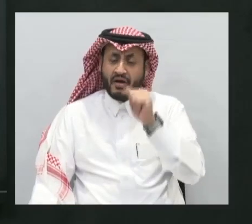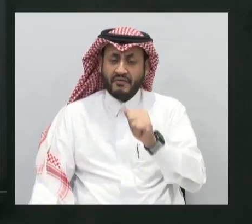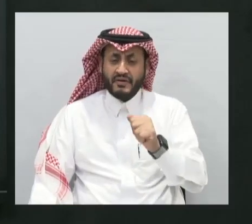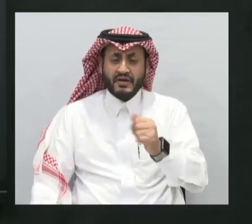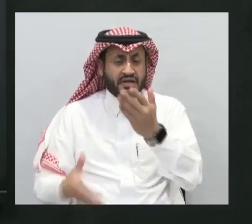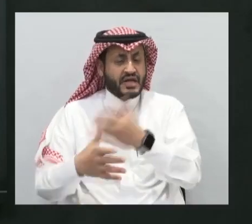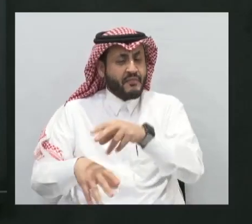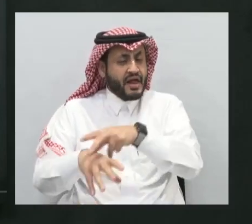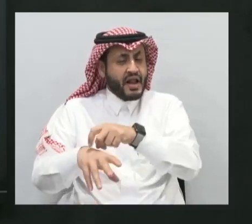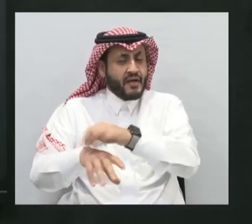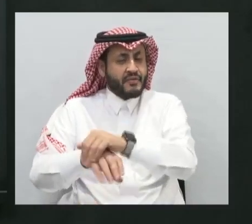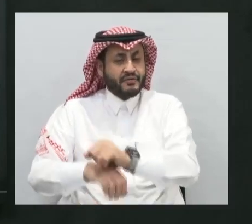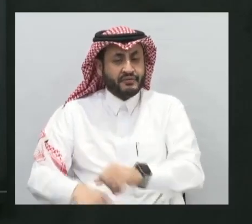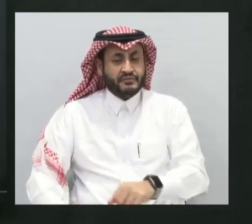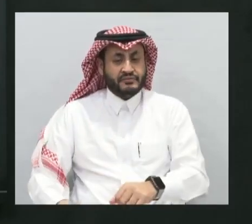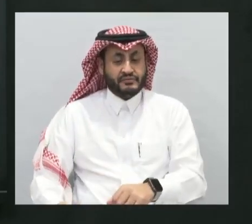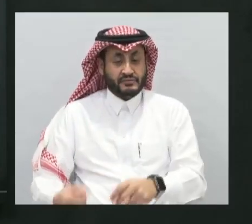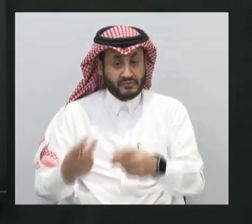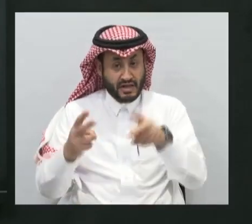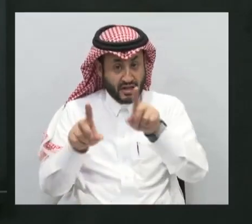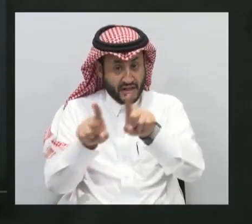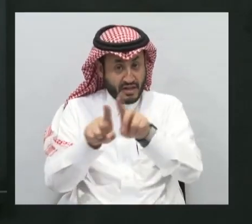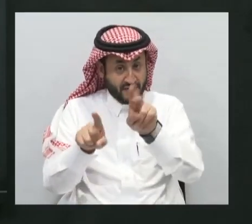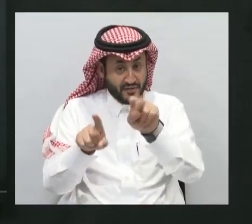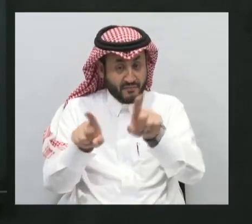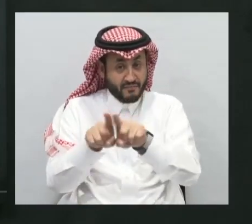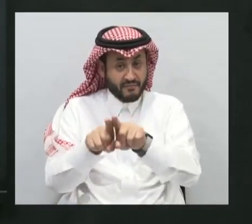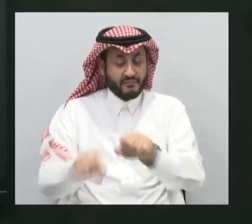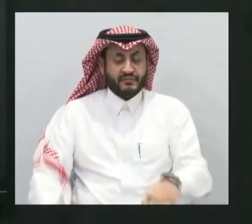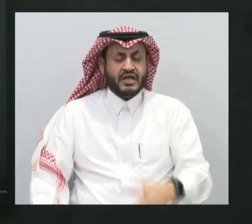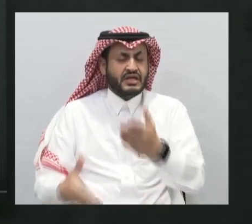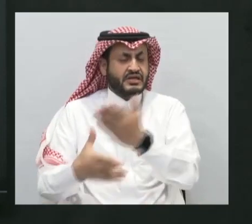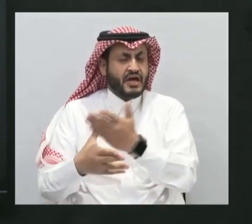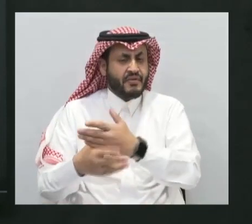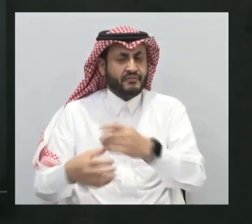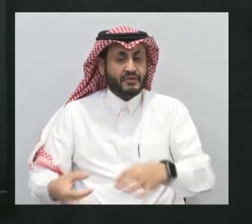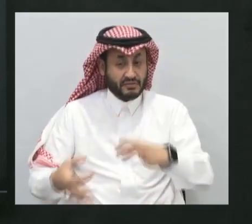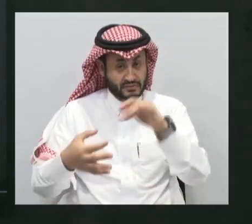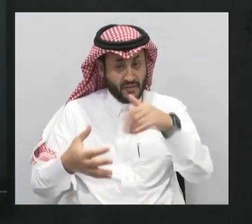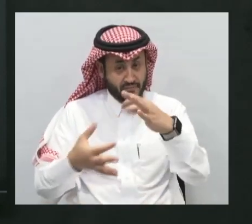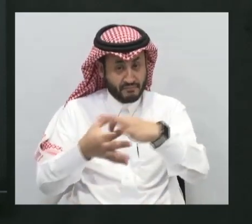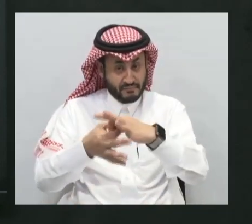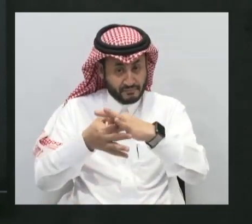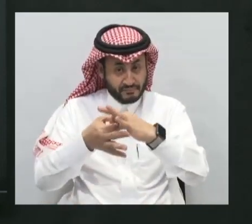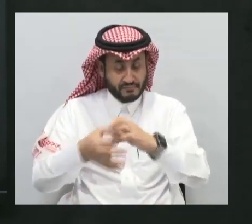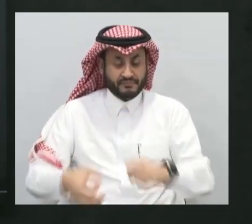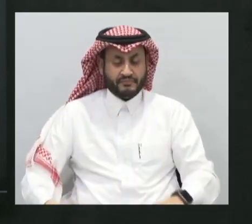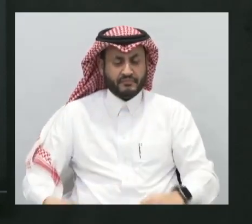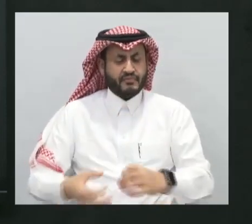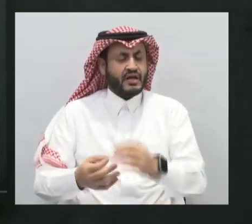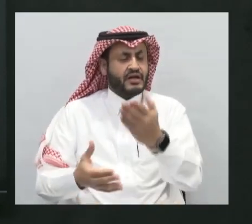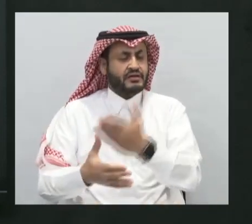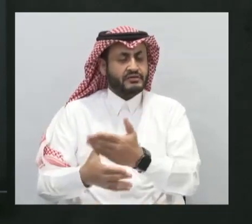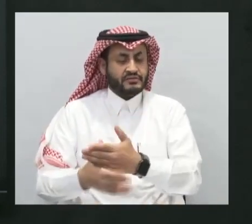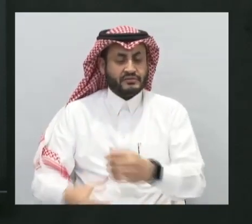والتذوق لم يفقد حاسه واحده لم يفقد مثلا الشمس لانهم مرتبطين مع بعض فما السبب